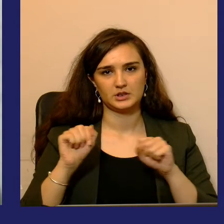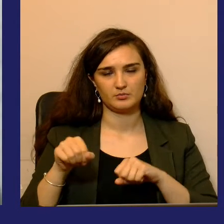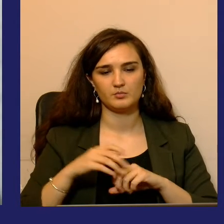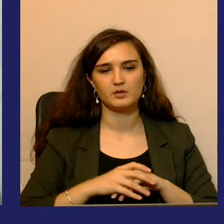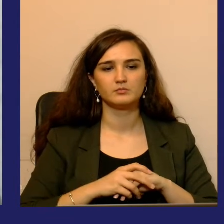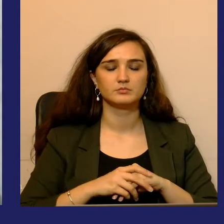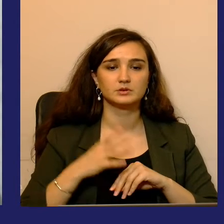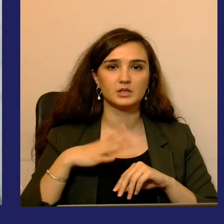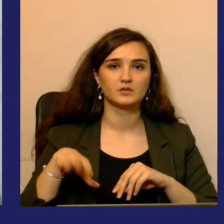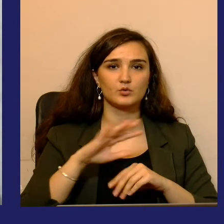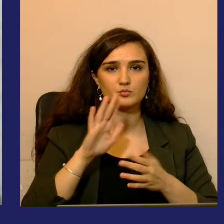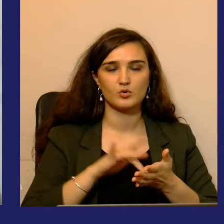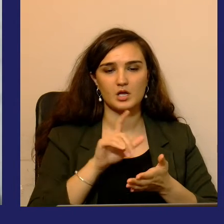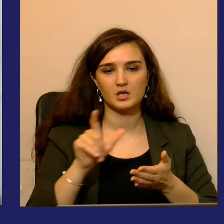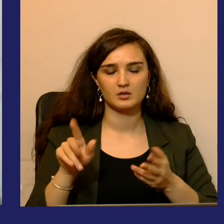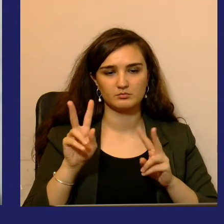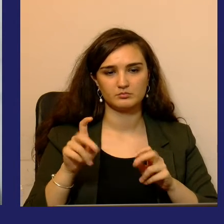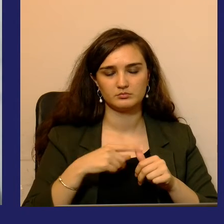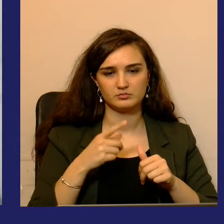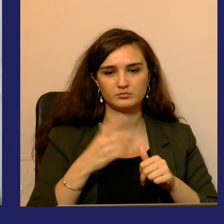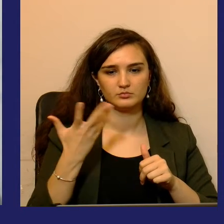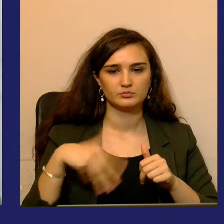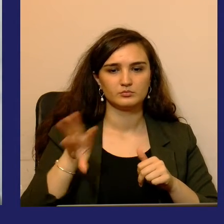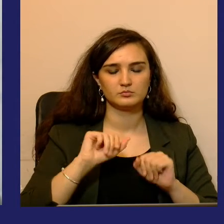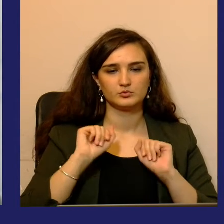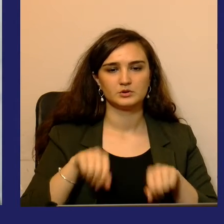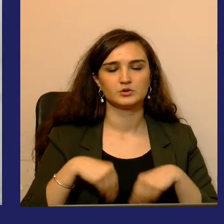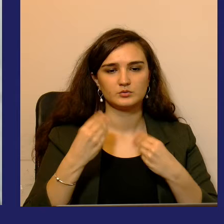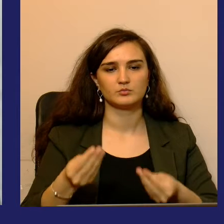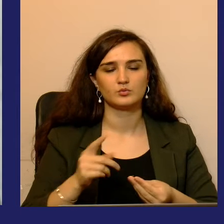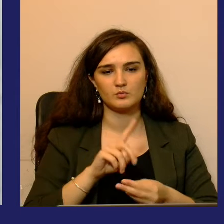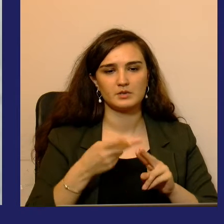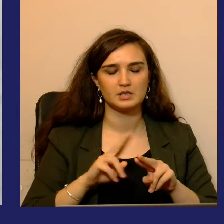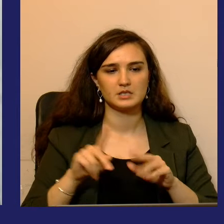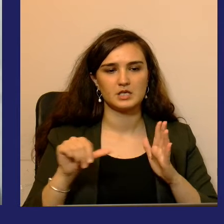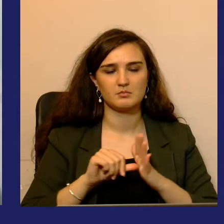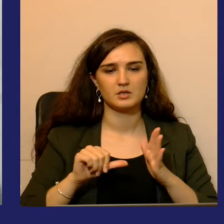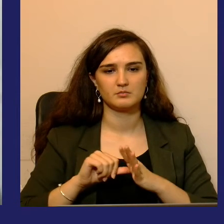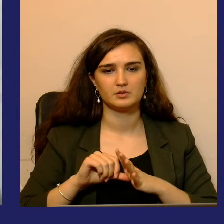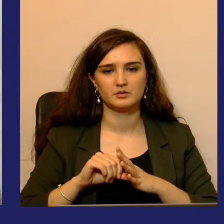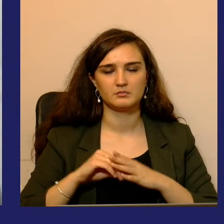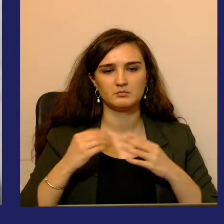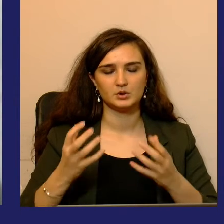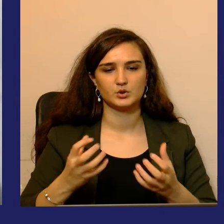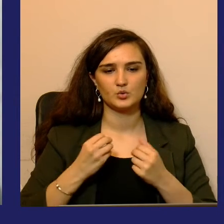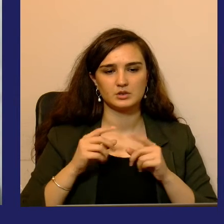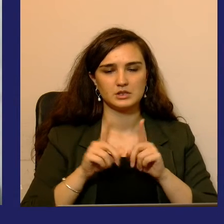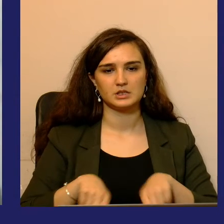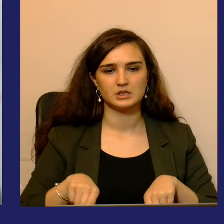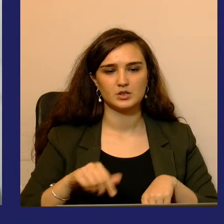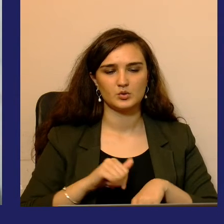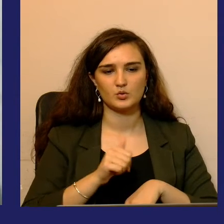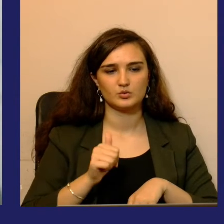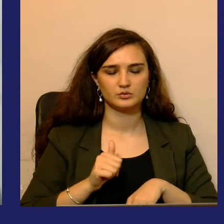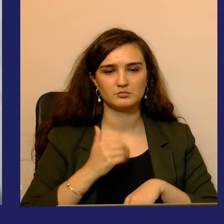შესაძლებლობა, საქართველოს მოქალაქეებს გულისხმობს, საქართველოს მოქალაქეებს მიეცეთ შესაძლებლობა, რომ ეს დახმარება მიიღონ ისე,